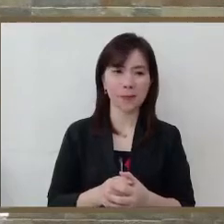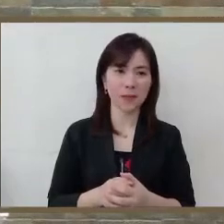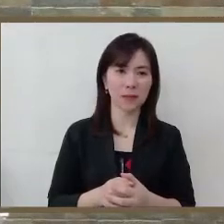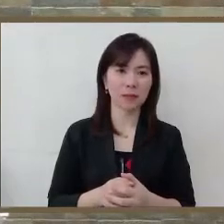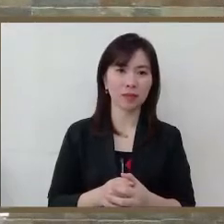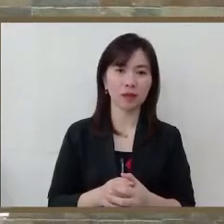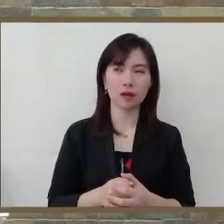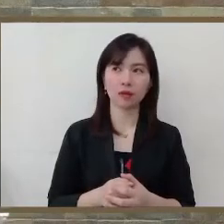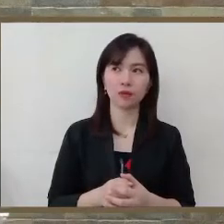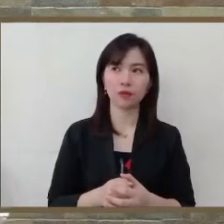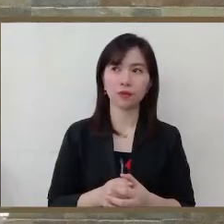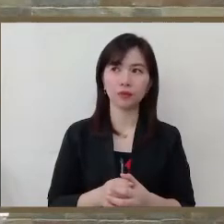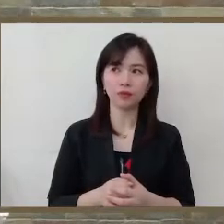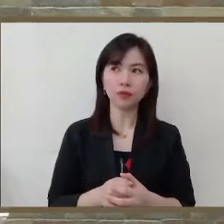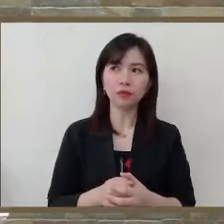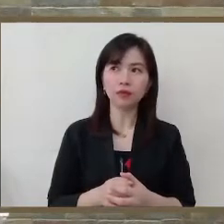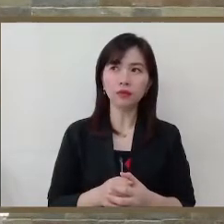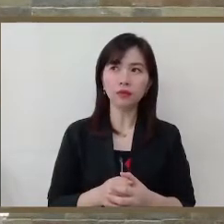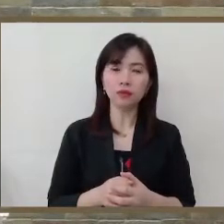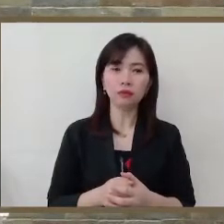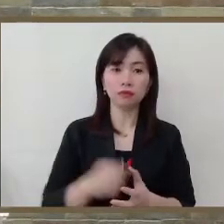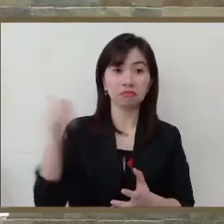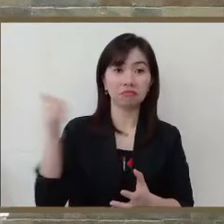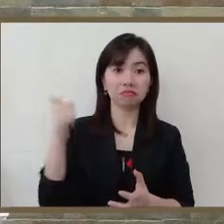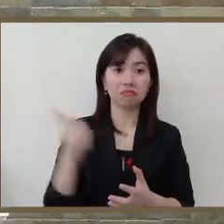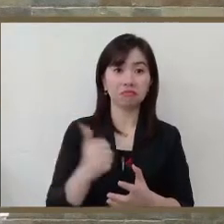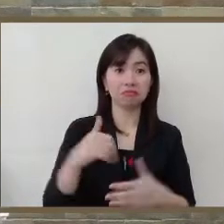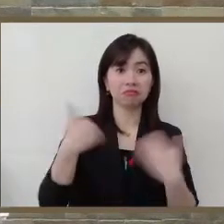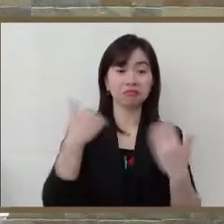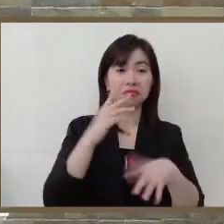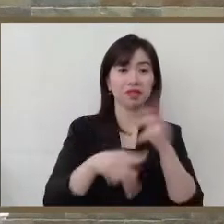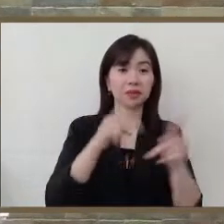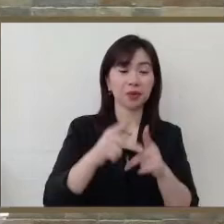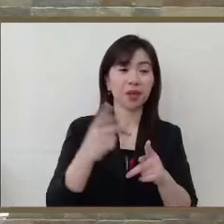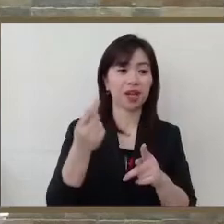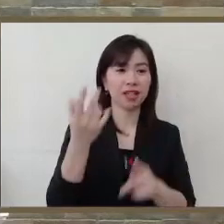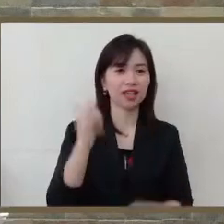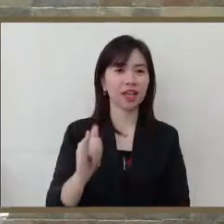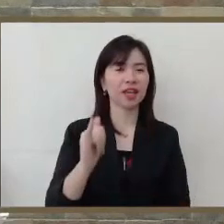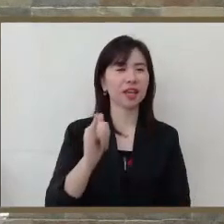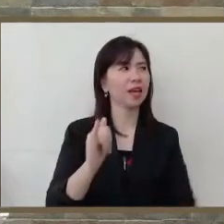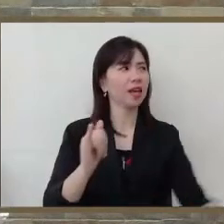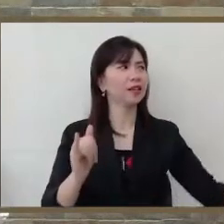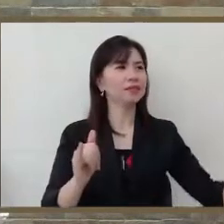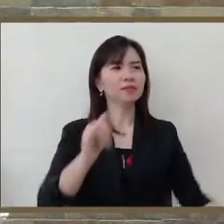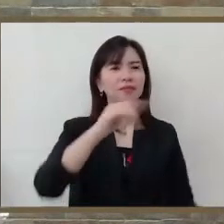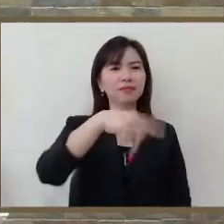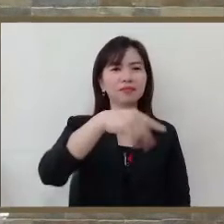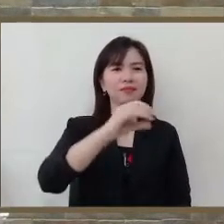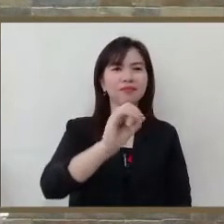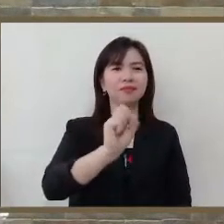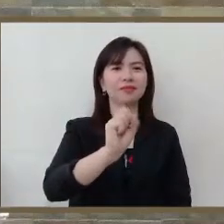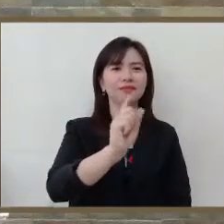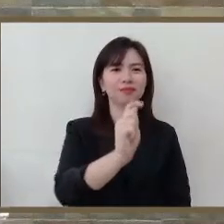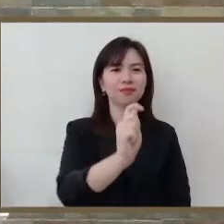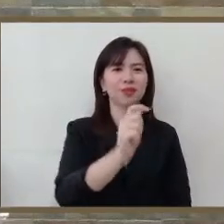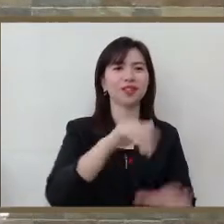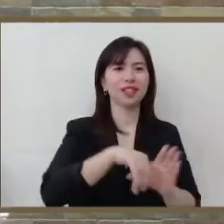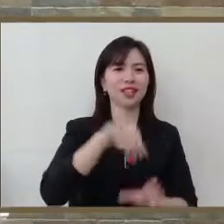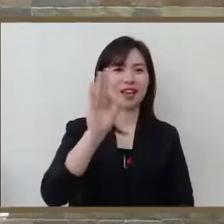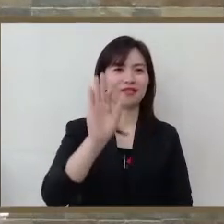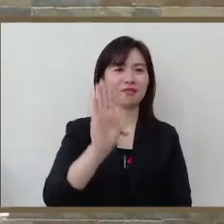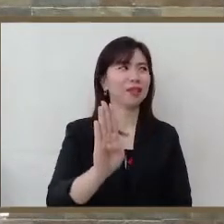wall, nakala mo sila rin yung sumulat. Mga prinsipyo sa buhay. Nakakala mo sila rin ang